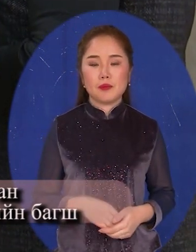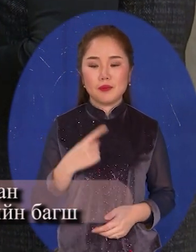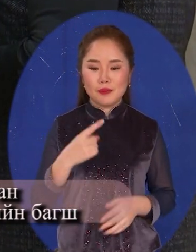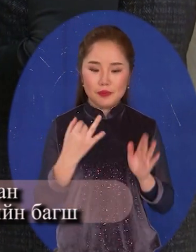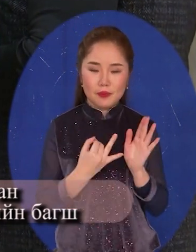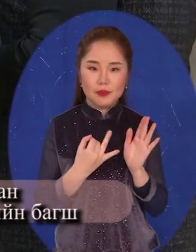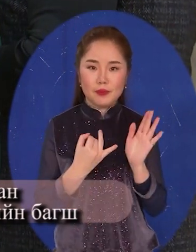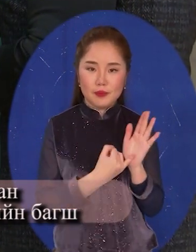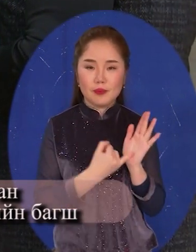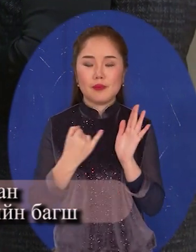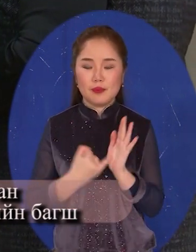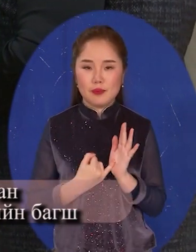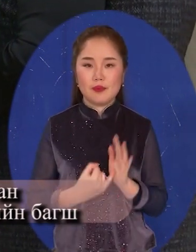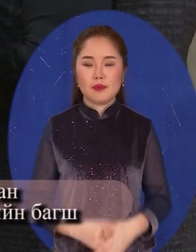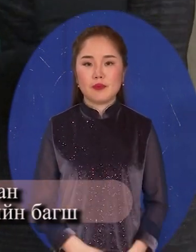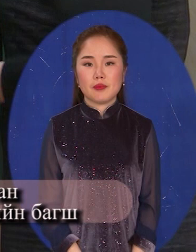166